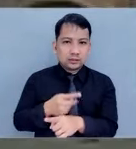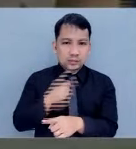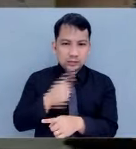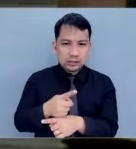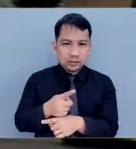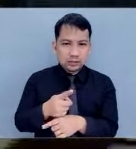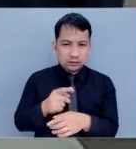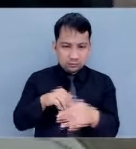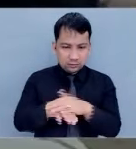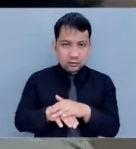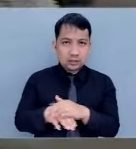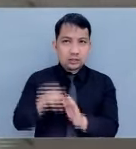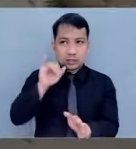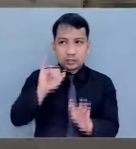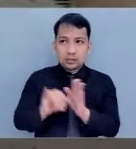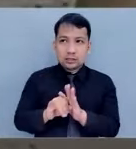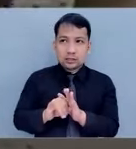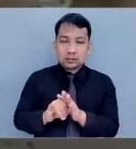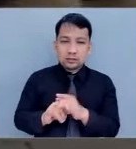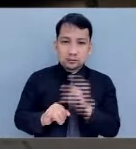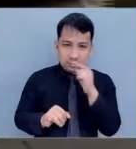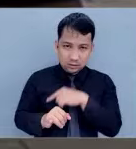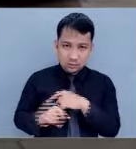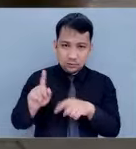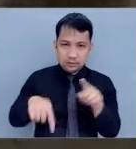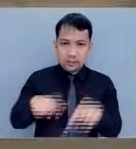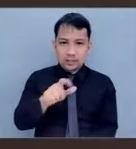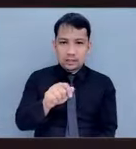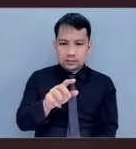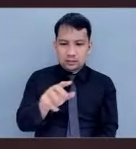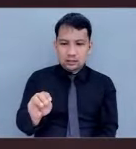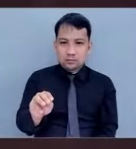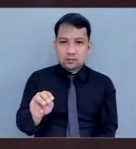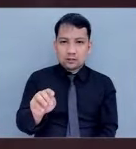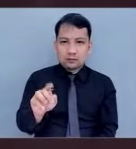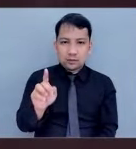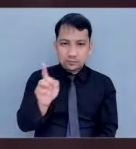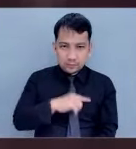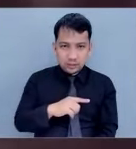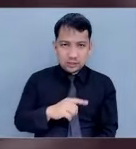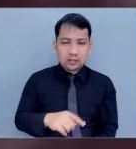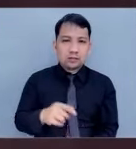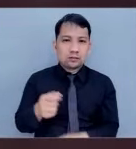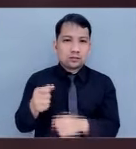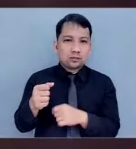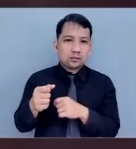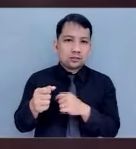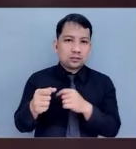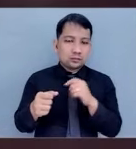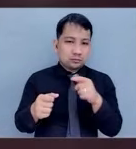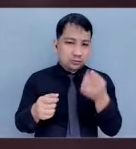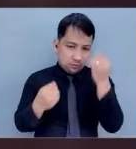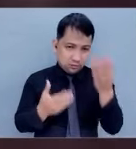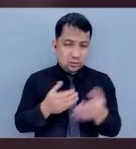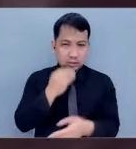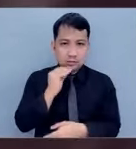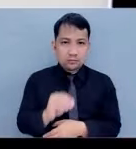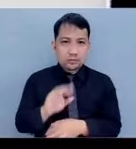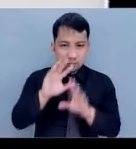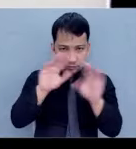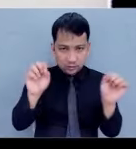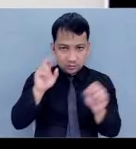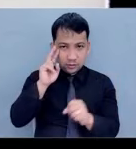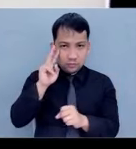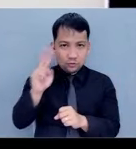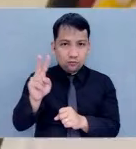identity theft, online libel, at ATM o credit card fraud. Para tugunan ito, ipinag-utos na raw ni PBBM na paigtingin pa